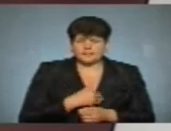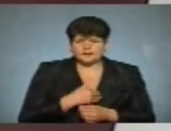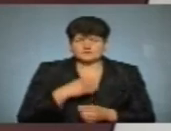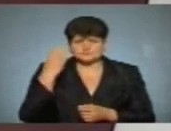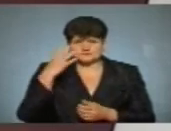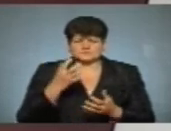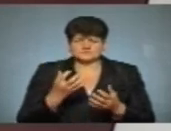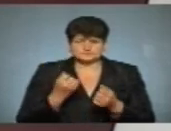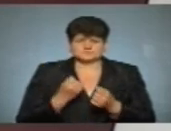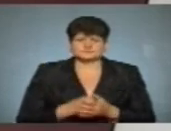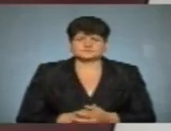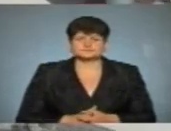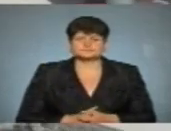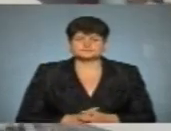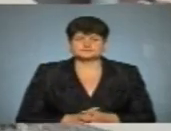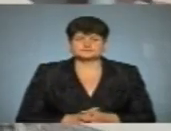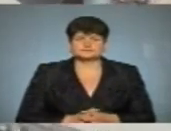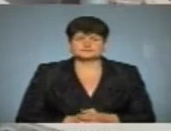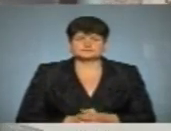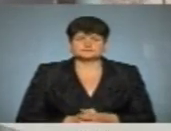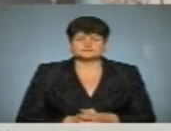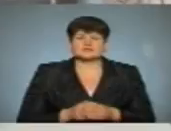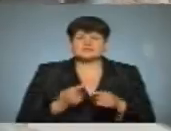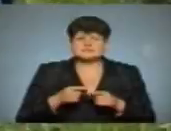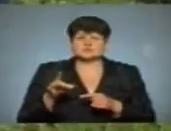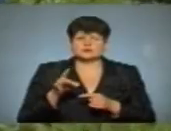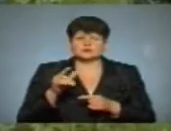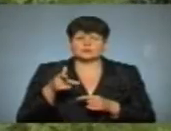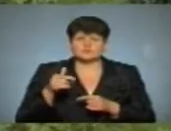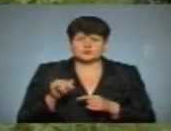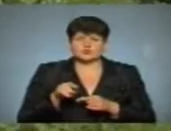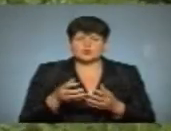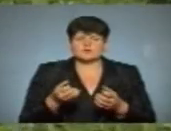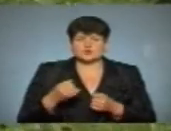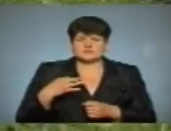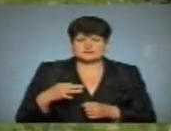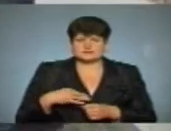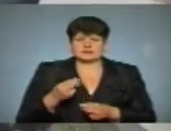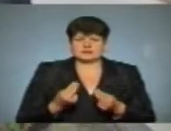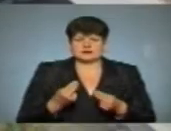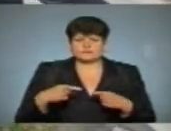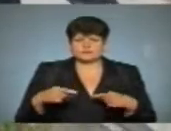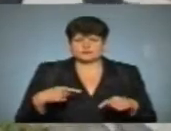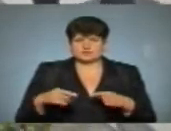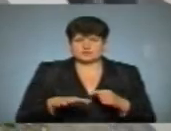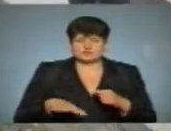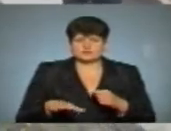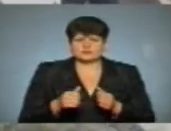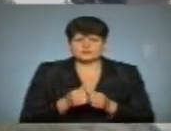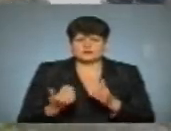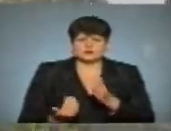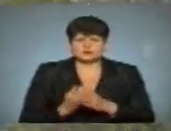показала нашим кореспондентам. Це Руслан Гуменюк і його прийомні сини. Вони грають у футбол на подвір'ї біля